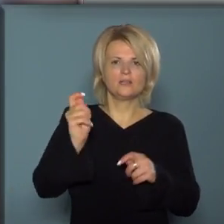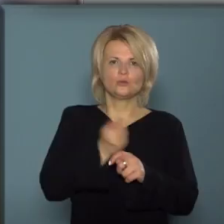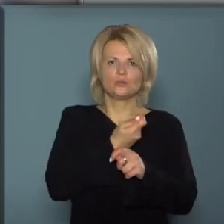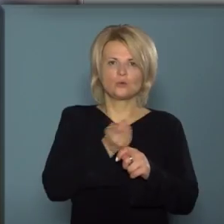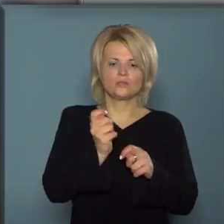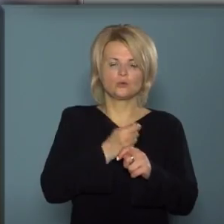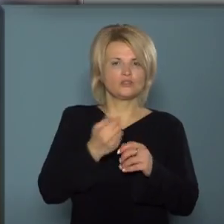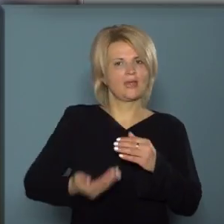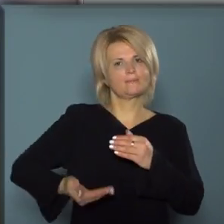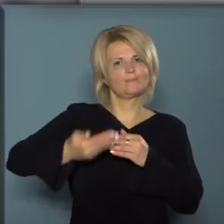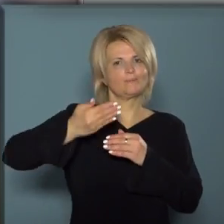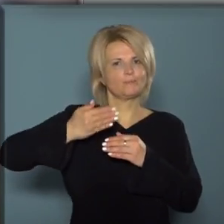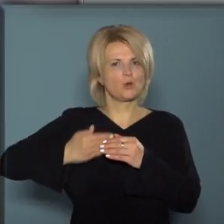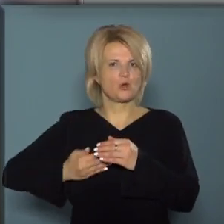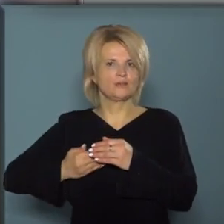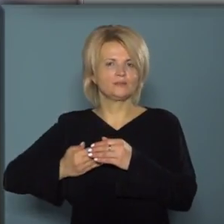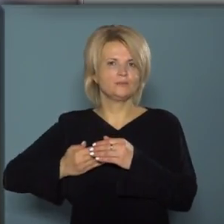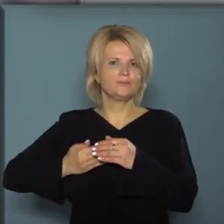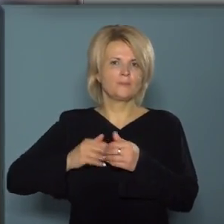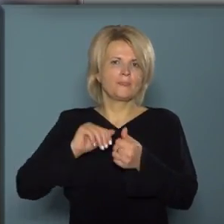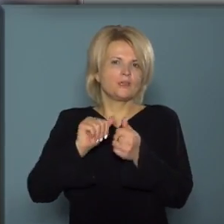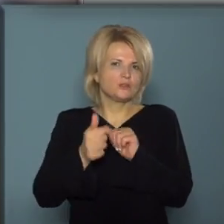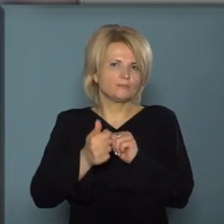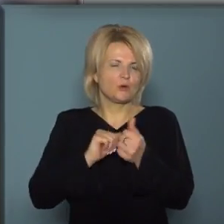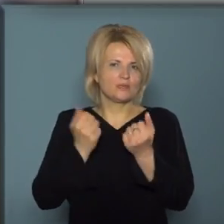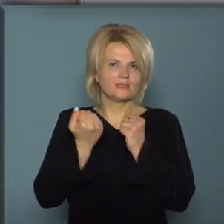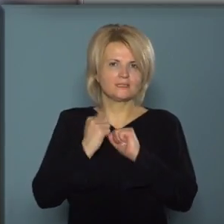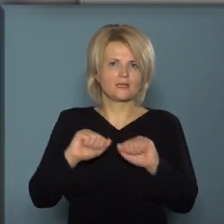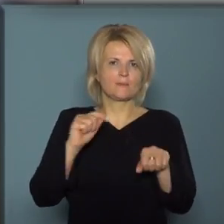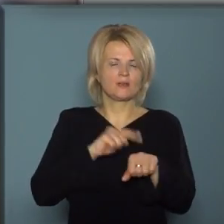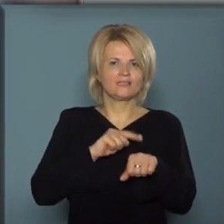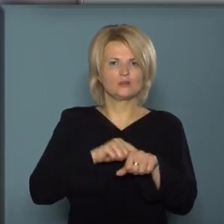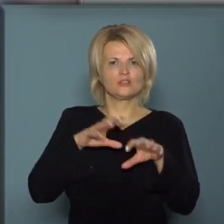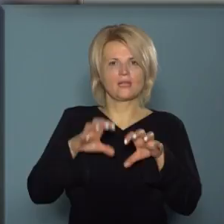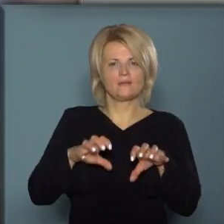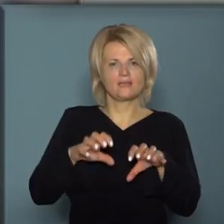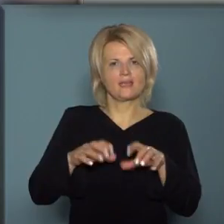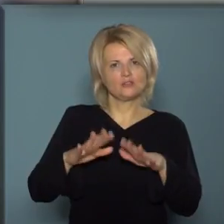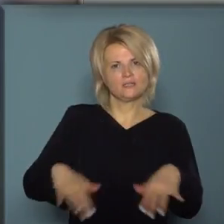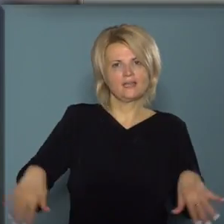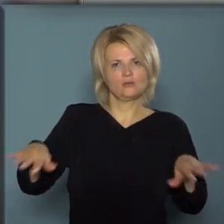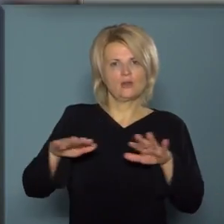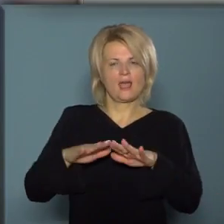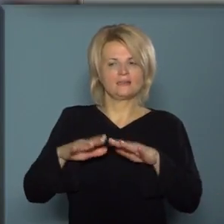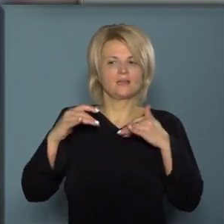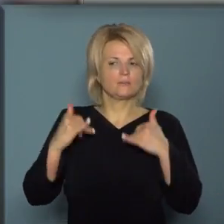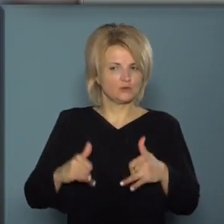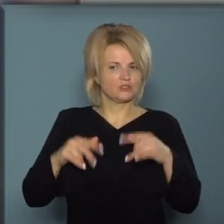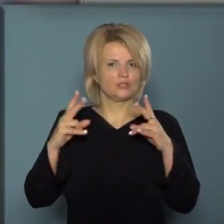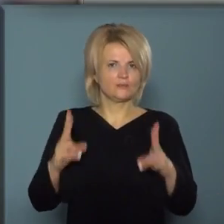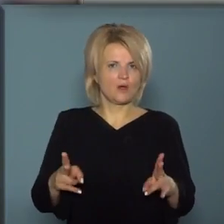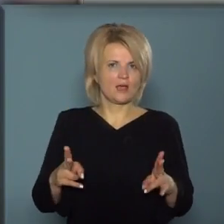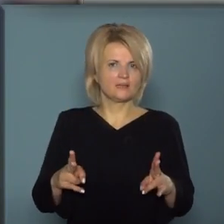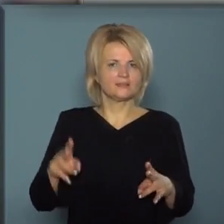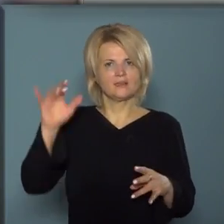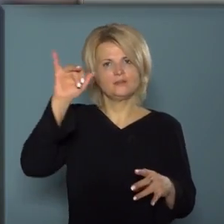tűzoltóság mögötti, szintén ilyen sport, szabadidős tevékenységre kialakított területen, ahol most is vannak